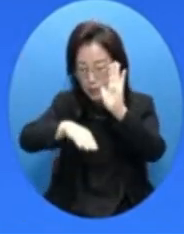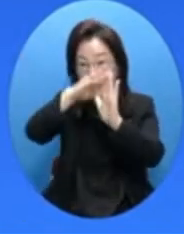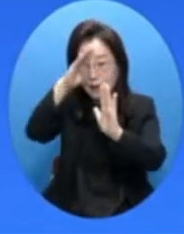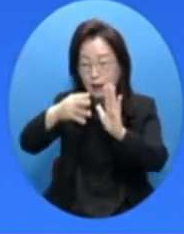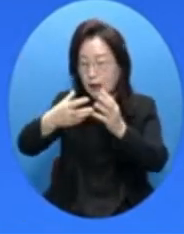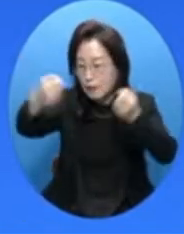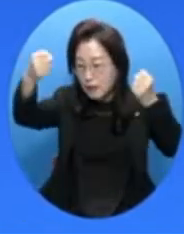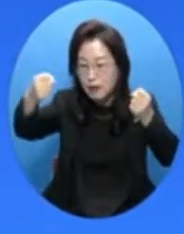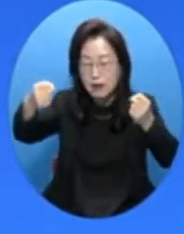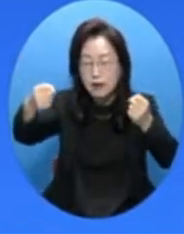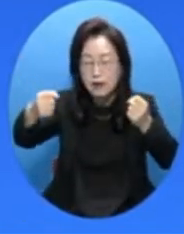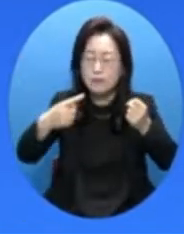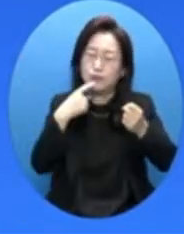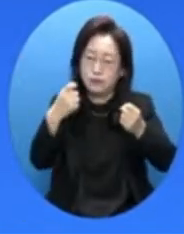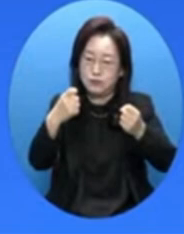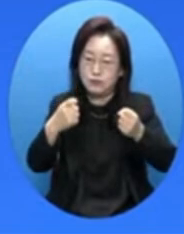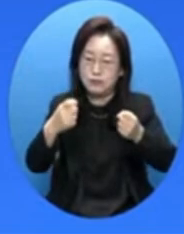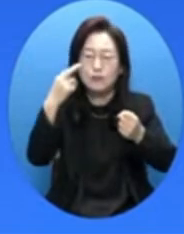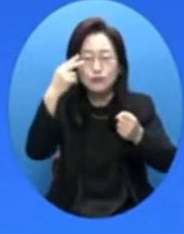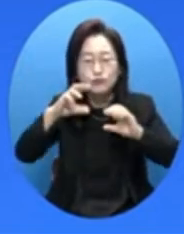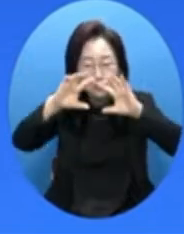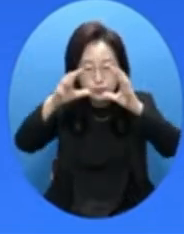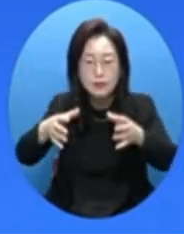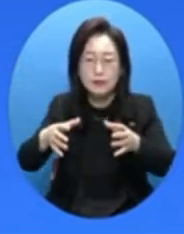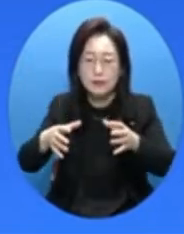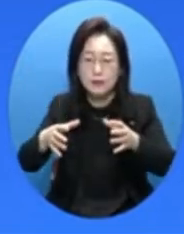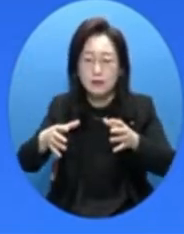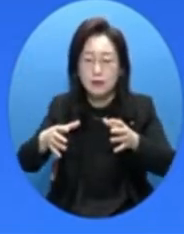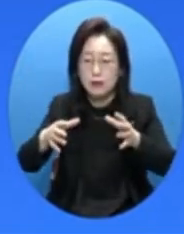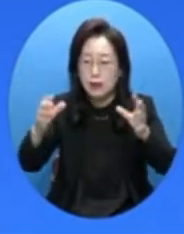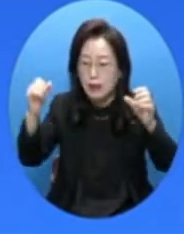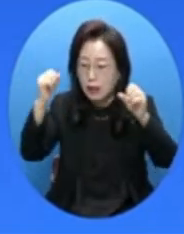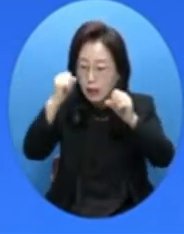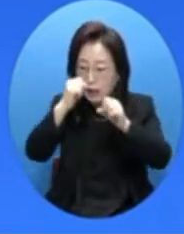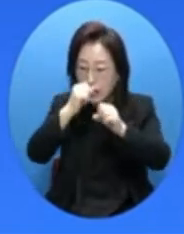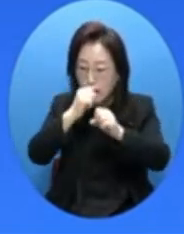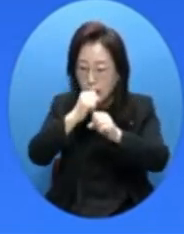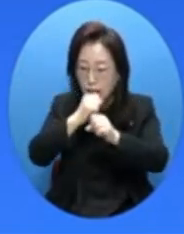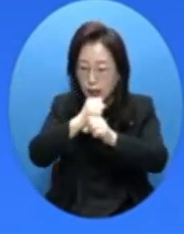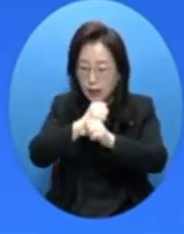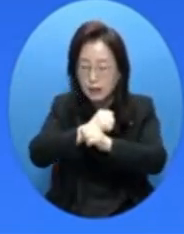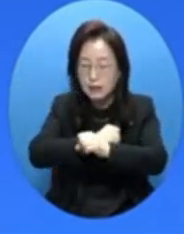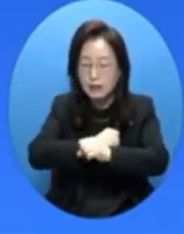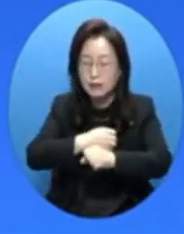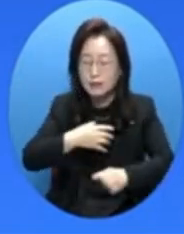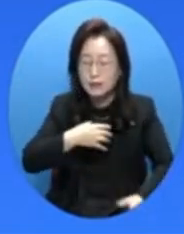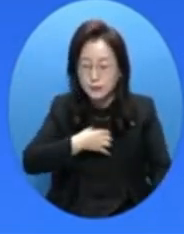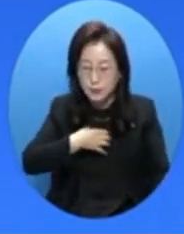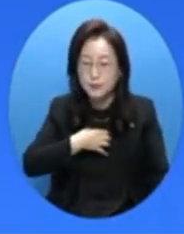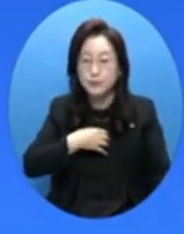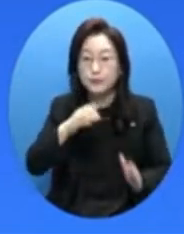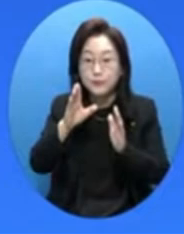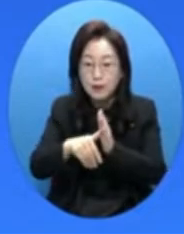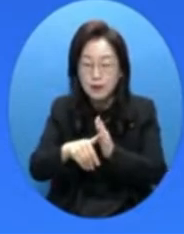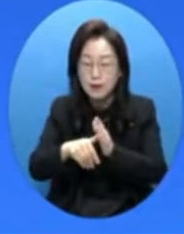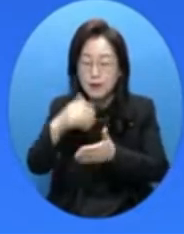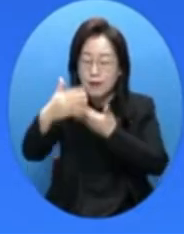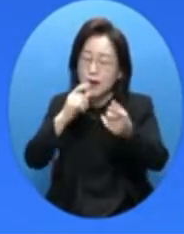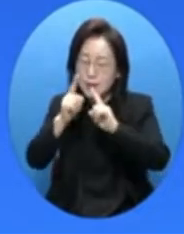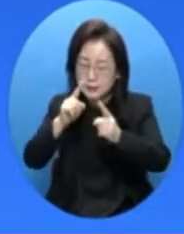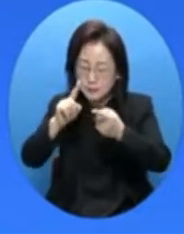완전히 미결한 위대한 미국이 무너져 갈 수밖에 없는 그런 절대 절망의 상황 속에서 말씀을 잡고